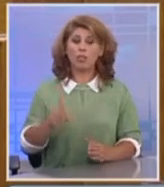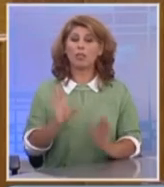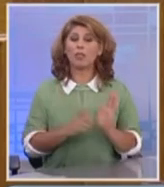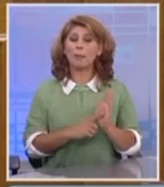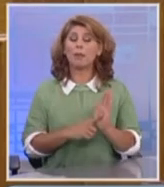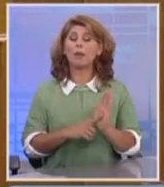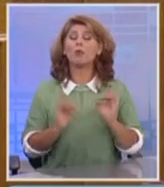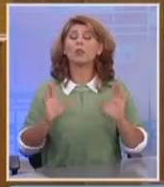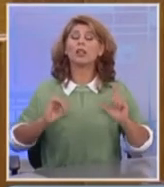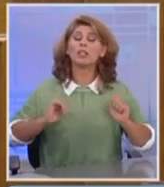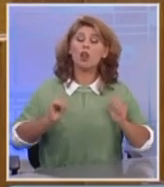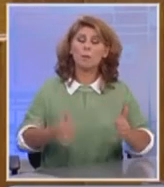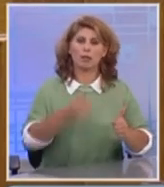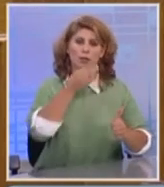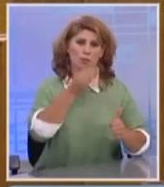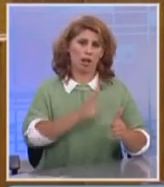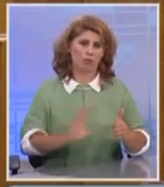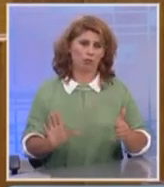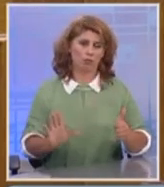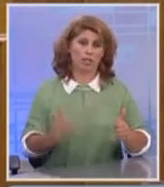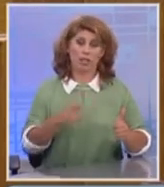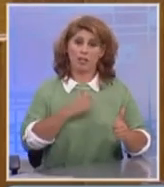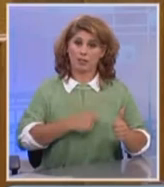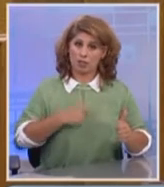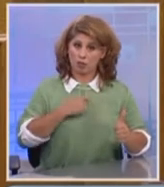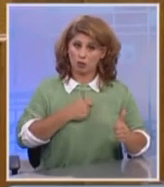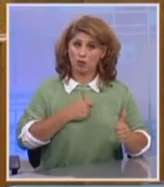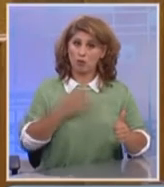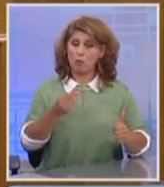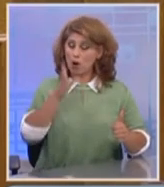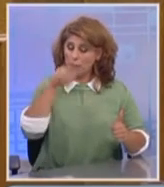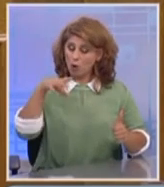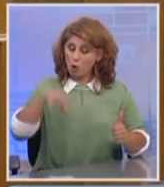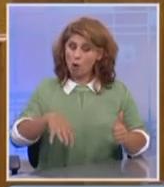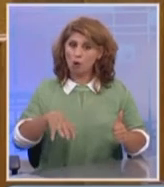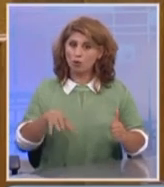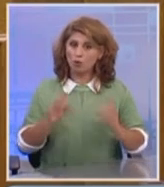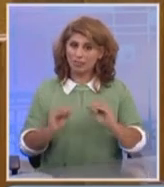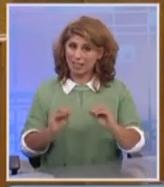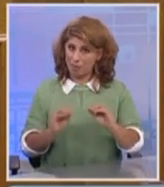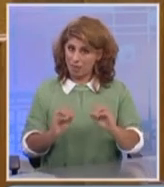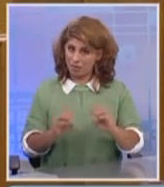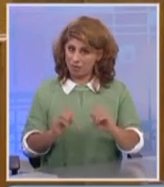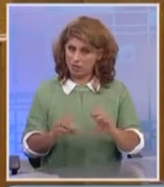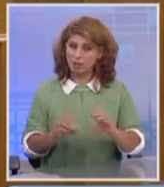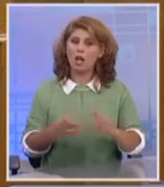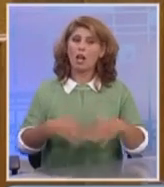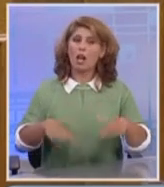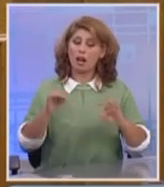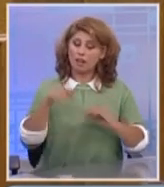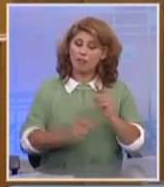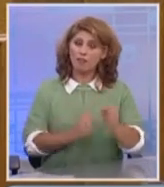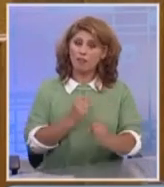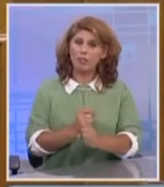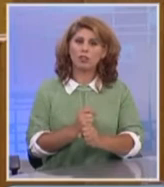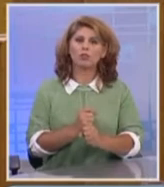καν να τολμάτε να μιλάτε, γιατί δυστυχώς ο πολύπαθος αυτός χώρος της εκπαίδευσης ξεκίνησε και φέτος